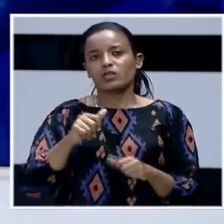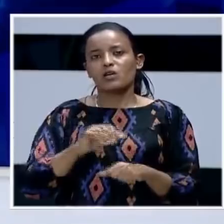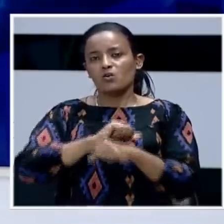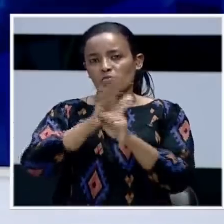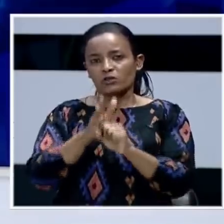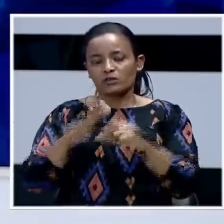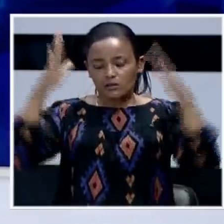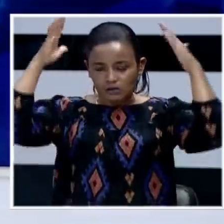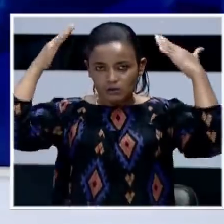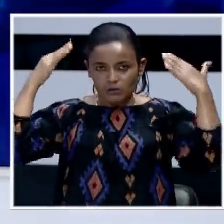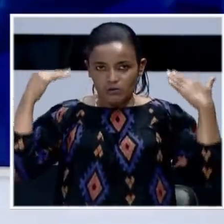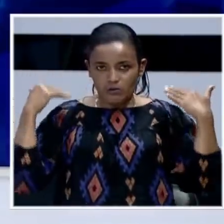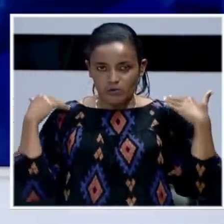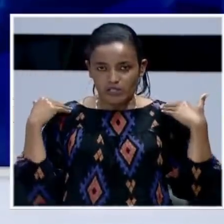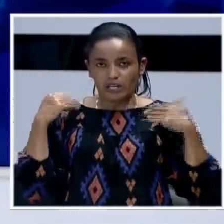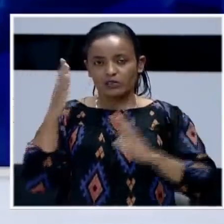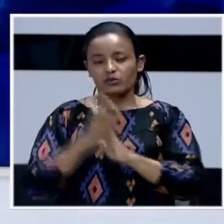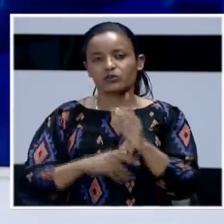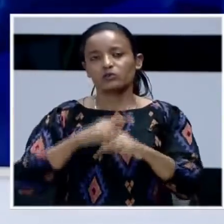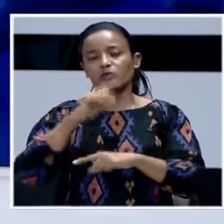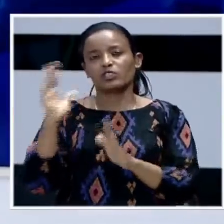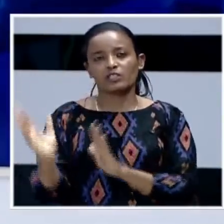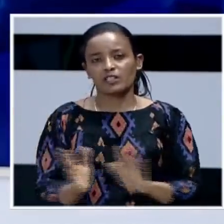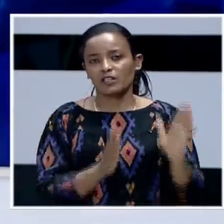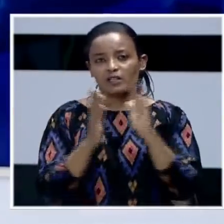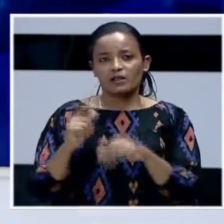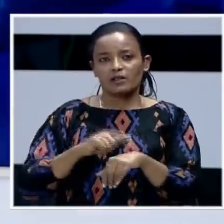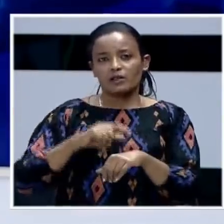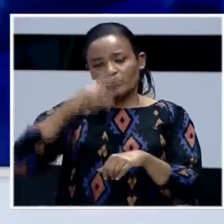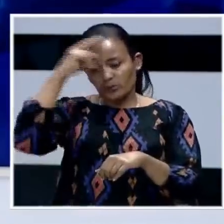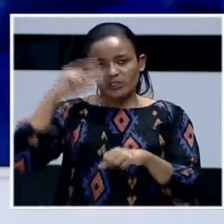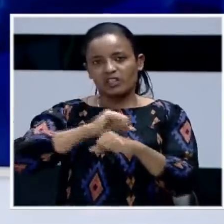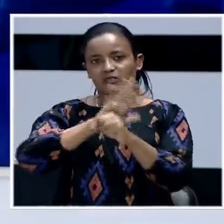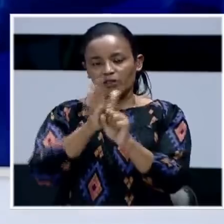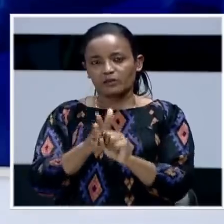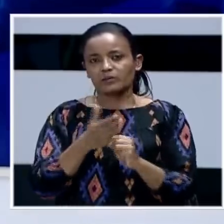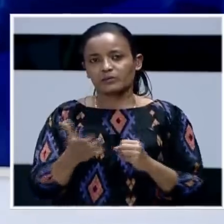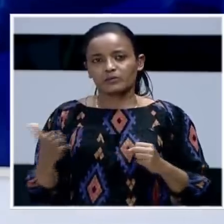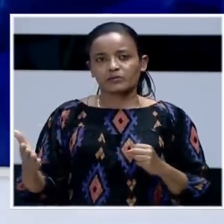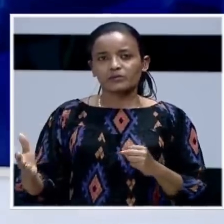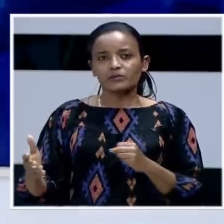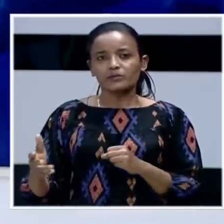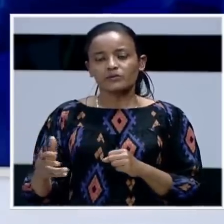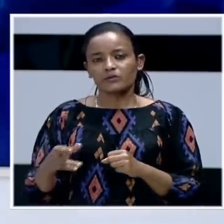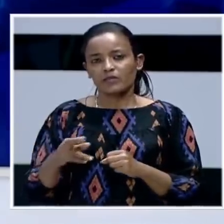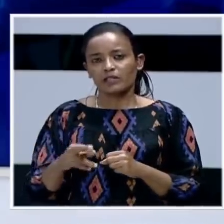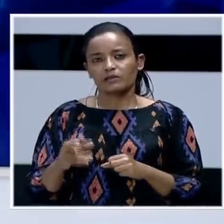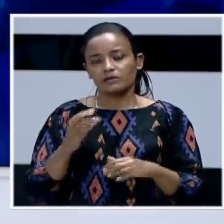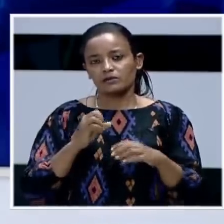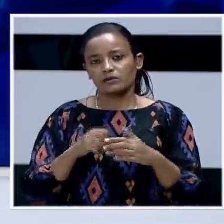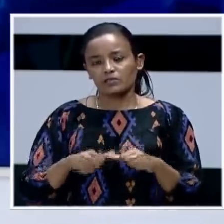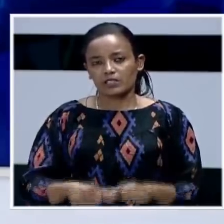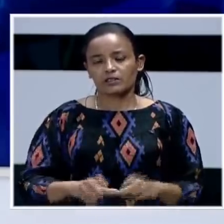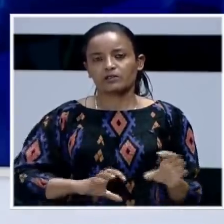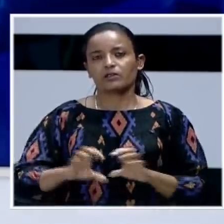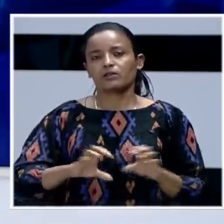کرونا مرعان ک کایدو تدالیم اب زحز وان به سنکی ویروس کرونا گذایم مس ز سرزو سدرات عنیه